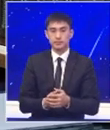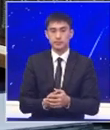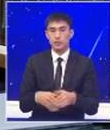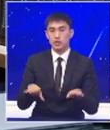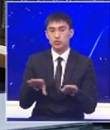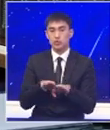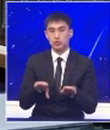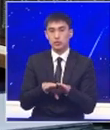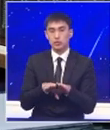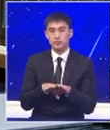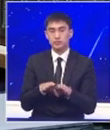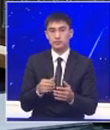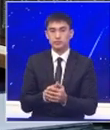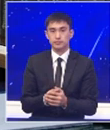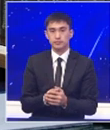сондай